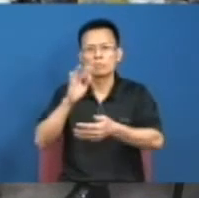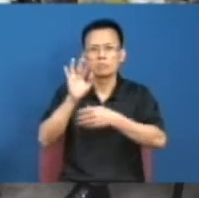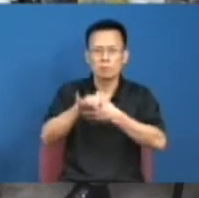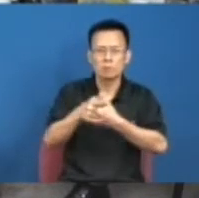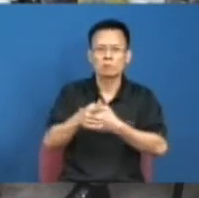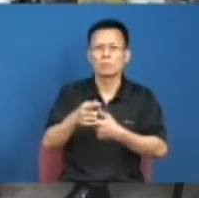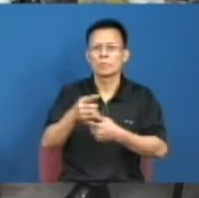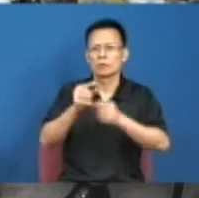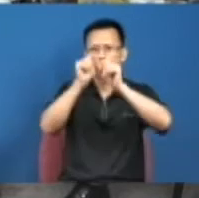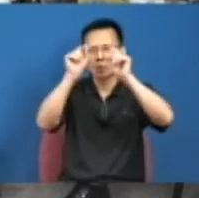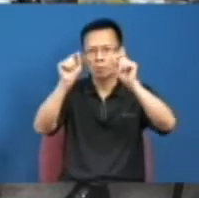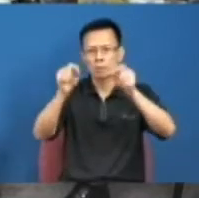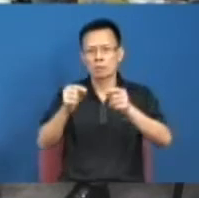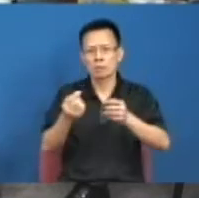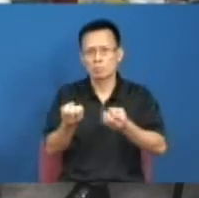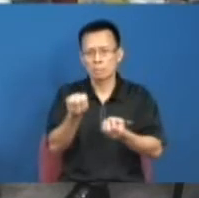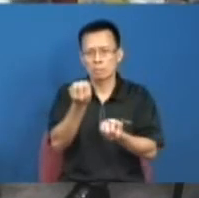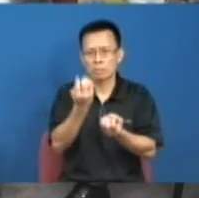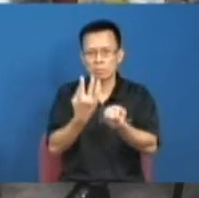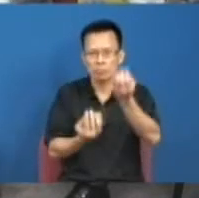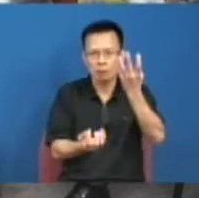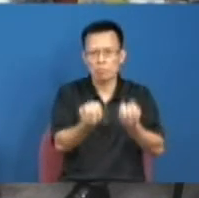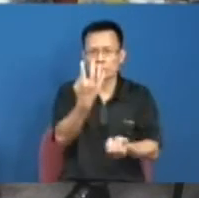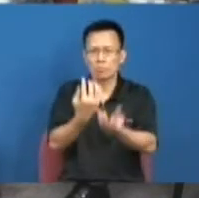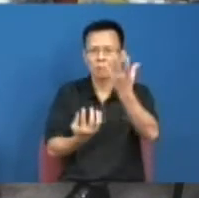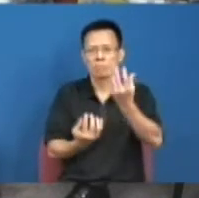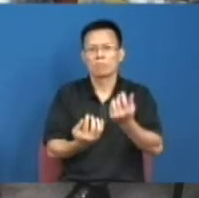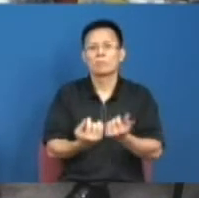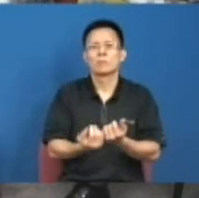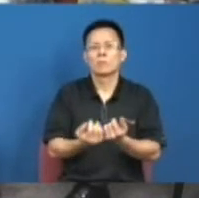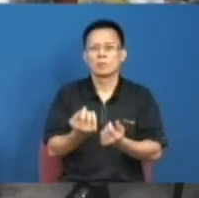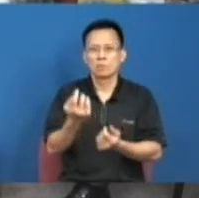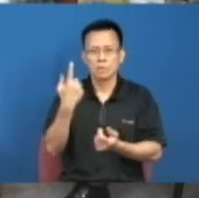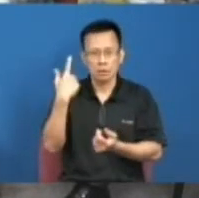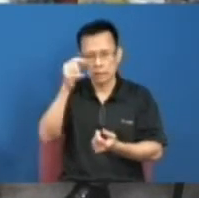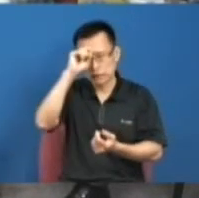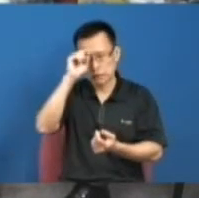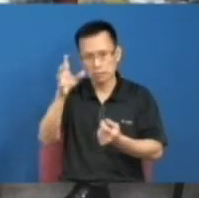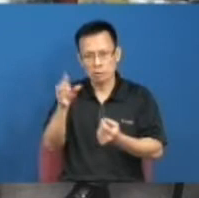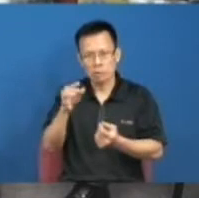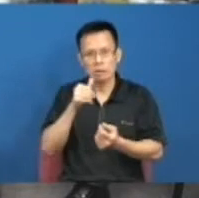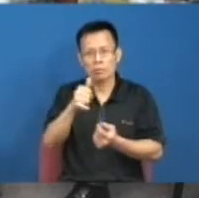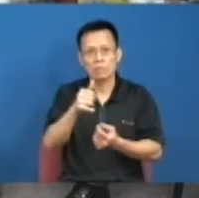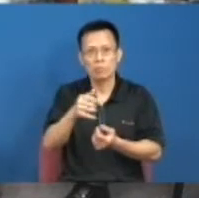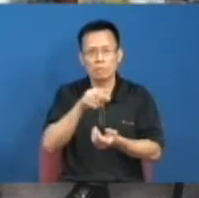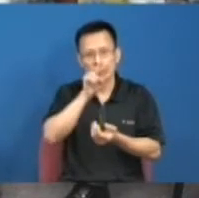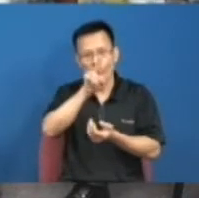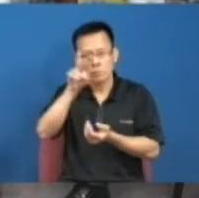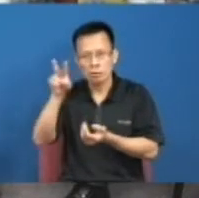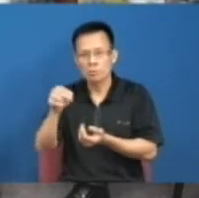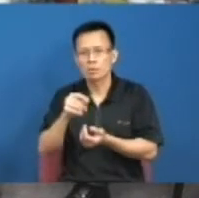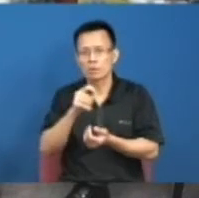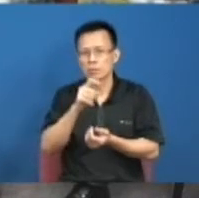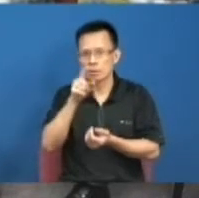你話我諗啊 ，Carrie 你睇到啦，你見到我哋嗰日咧，我哋落到區。有啲乜嘢你睇到啊？你自己作為即係一個